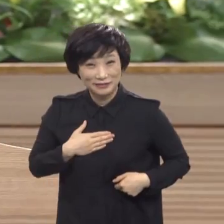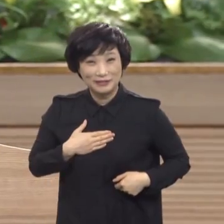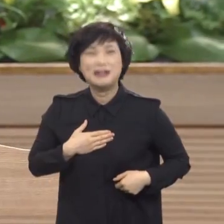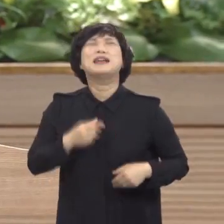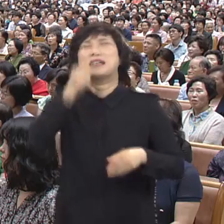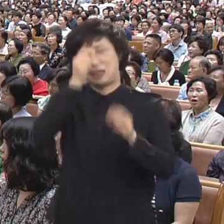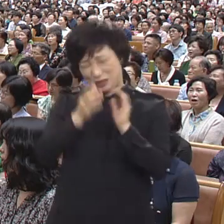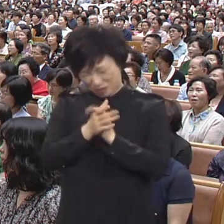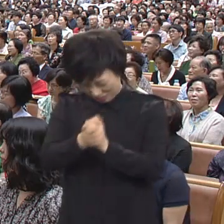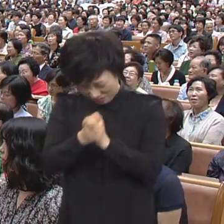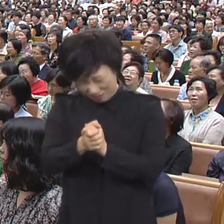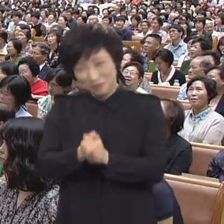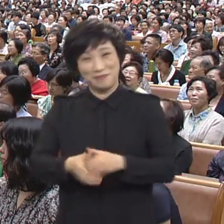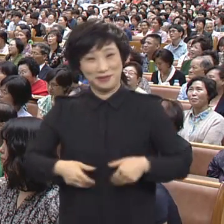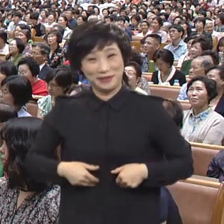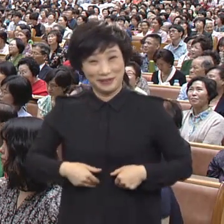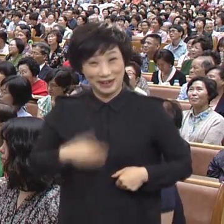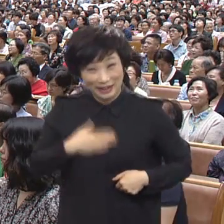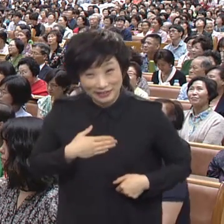기도하라 이 말이요.